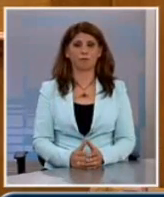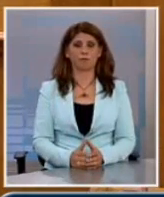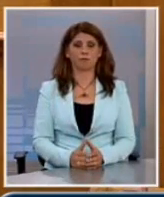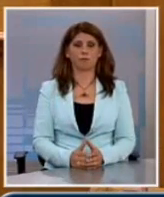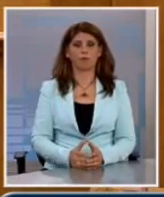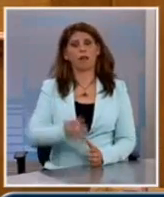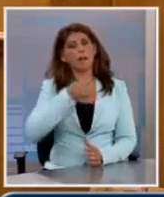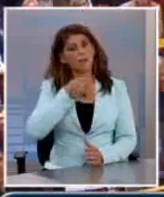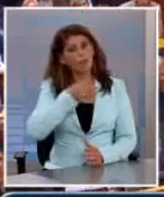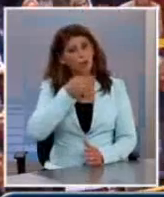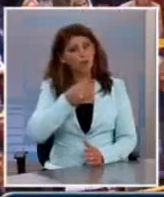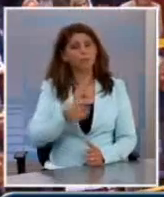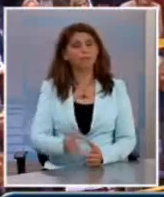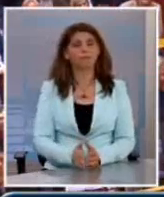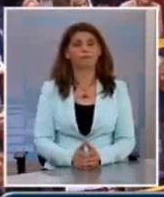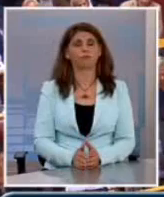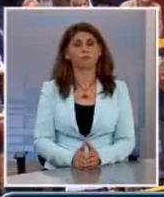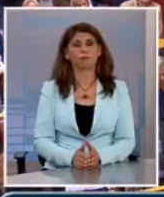αναφορά